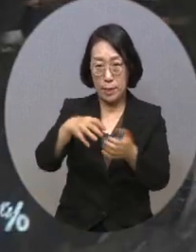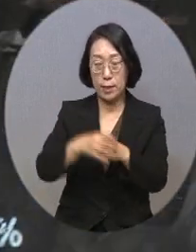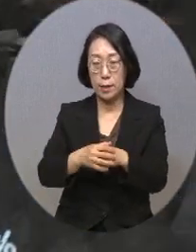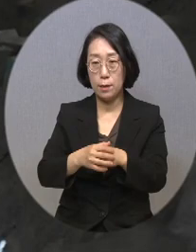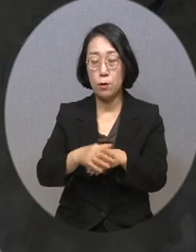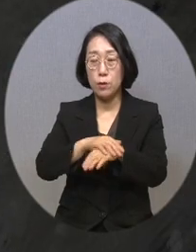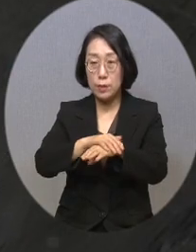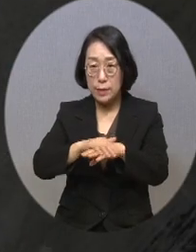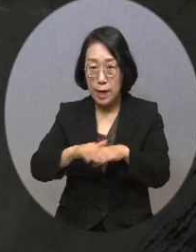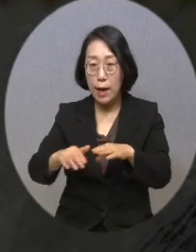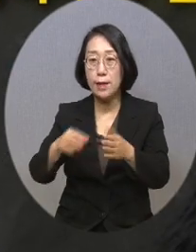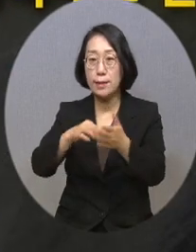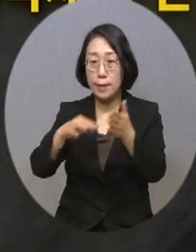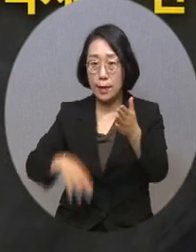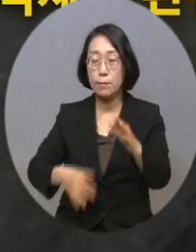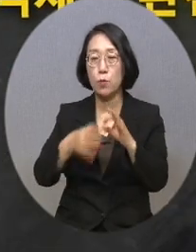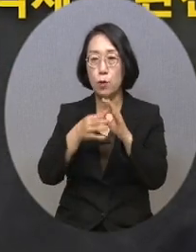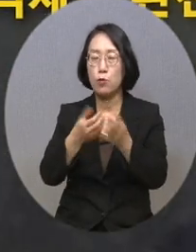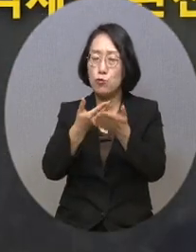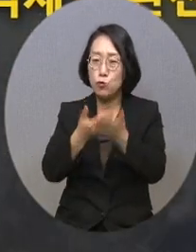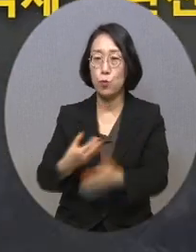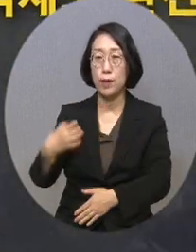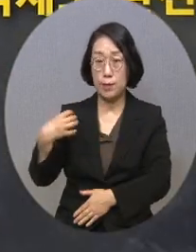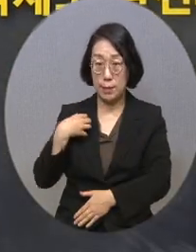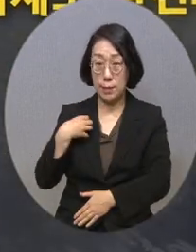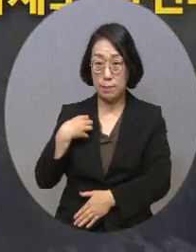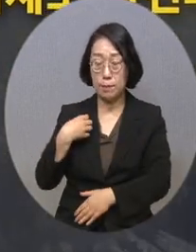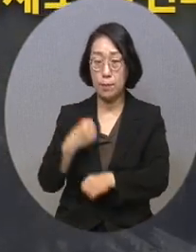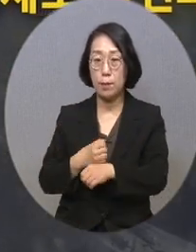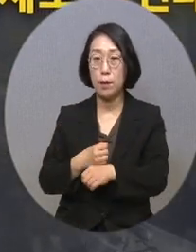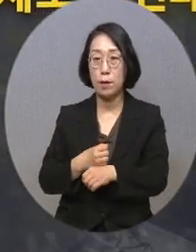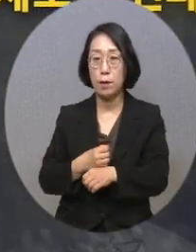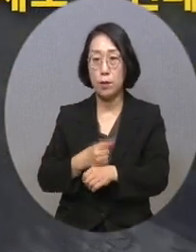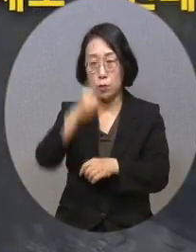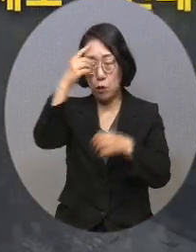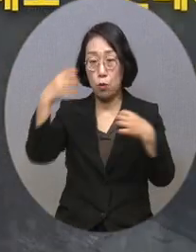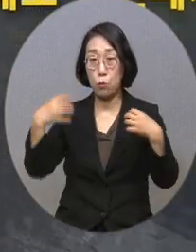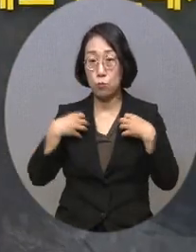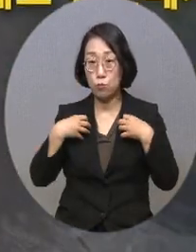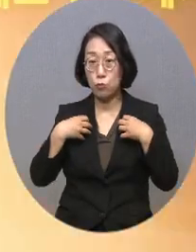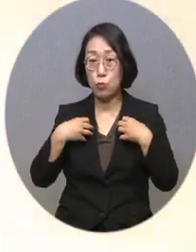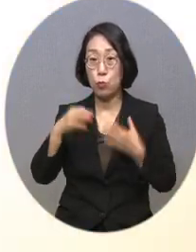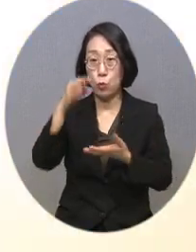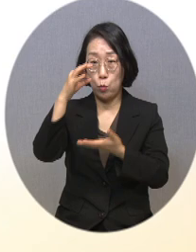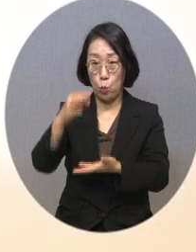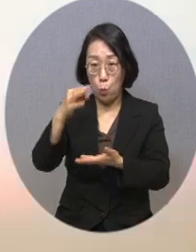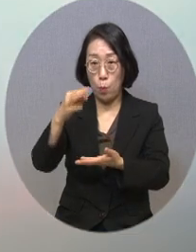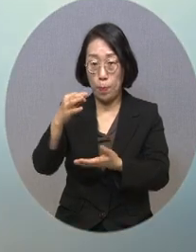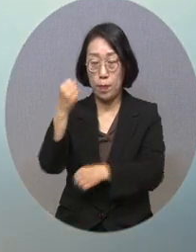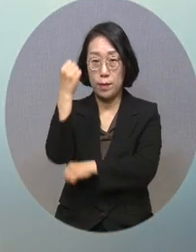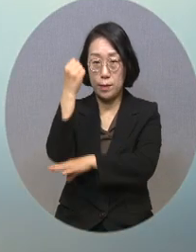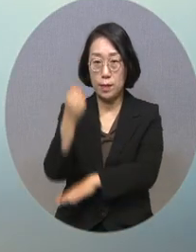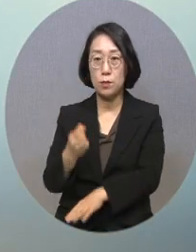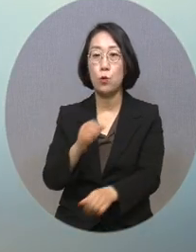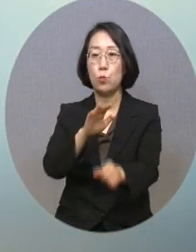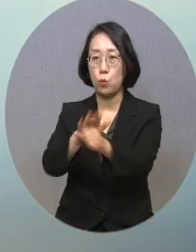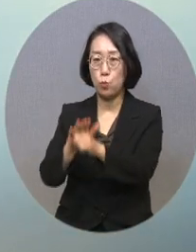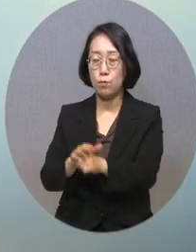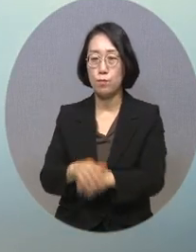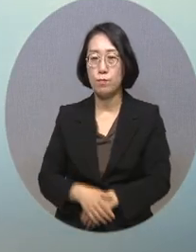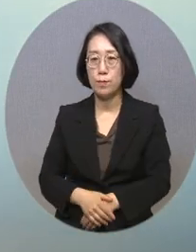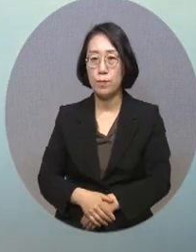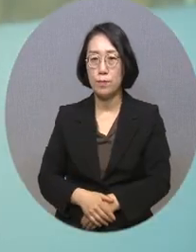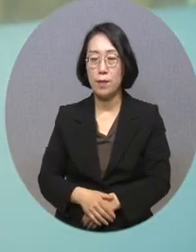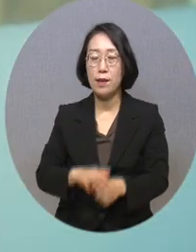납부 정착에 중추적인 역할을 담당하며 국가 재정 확보의 기틀을 마련했습니다. 사랑받고